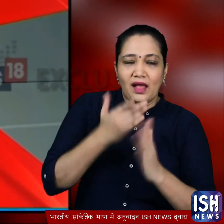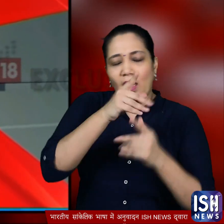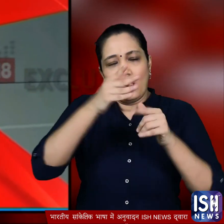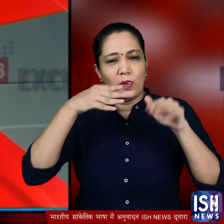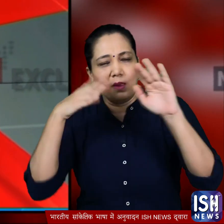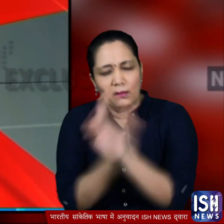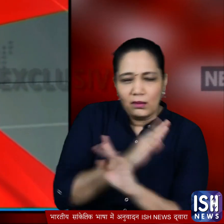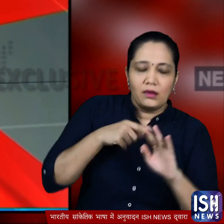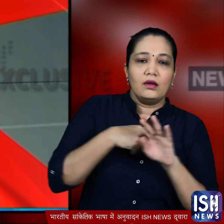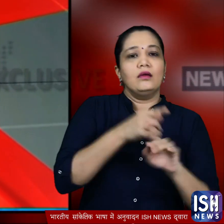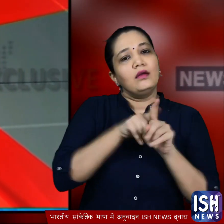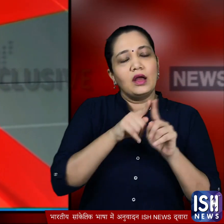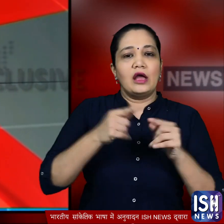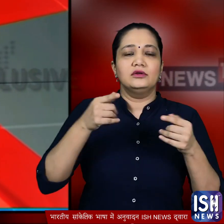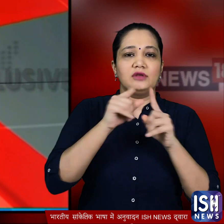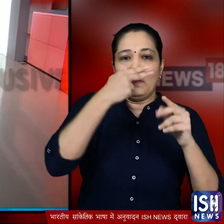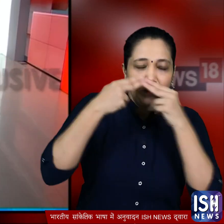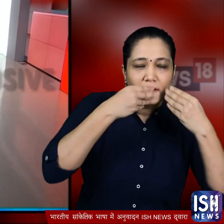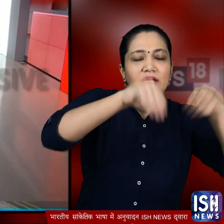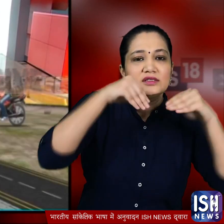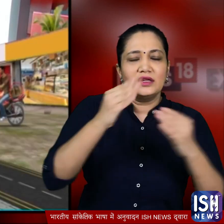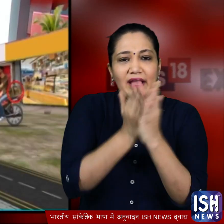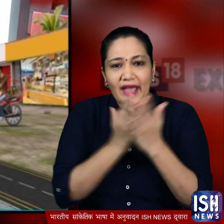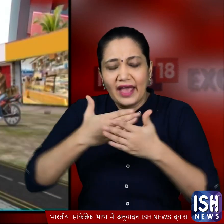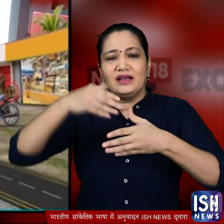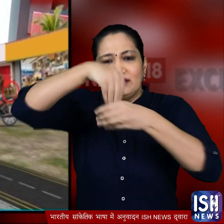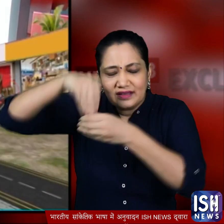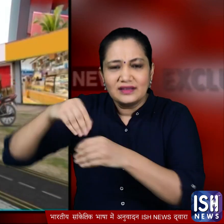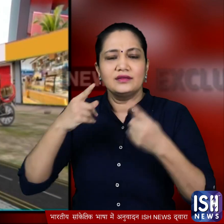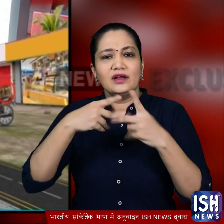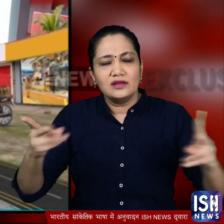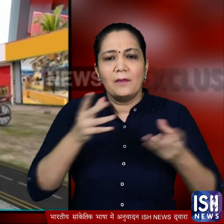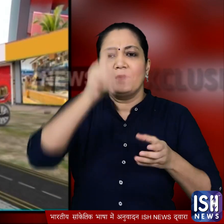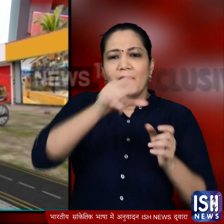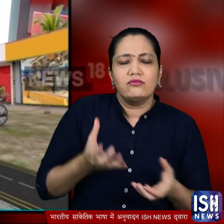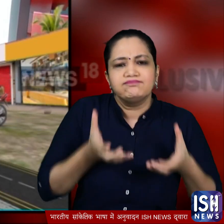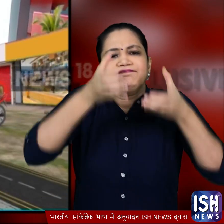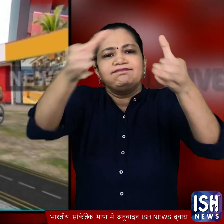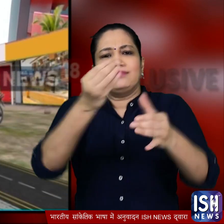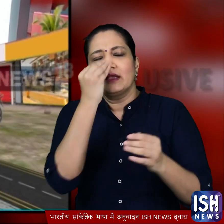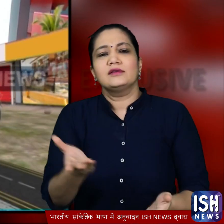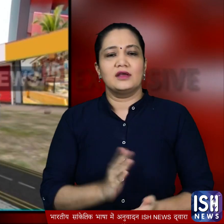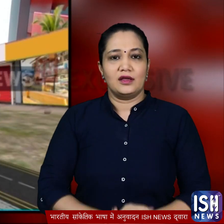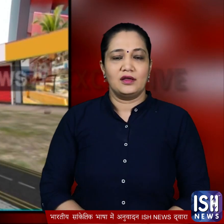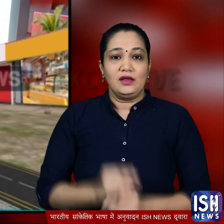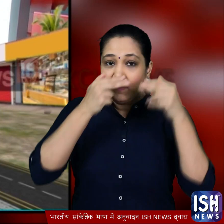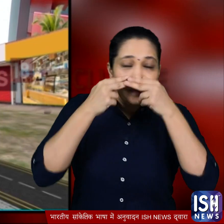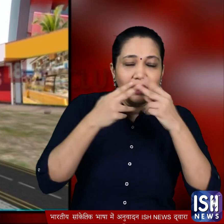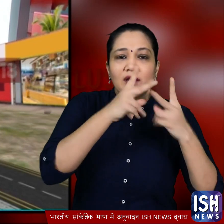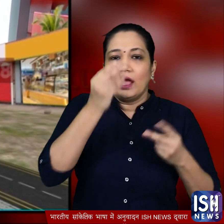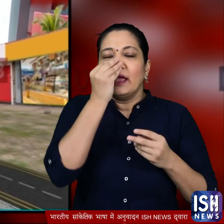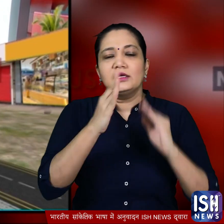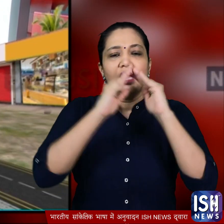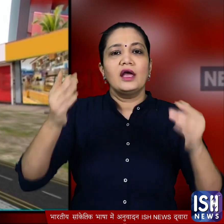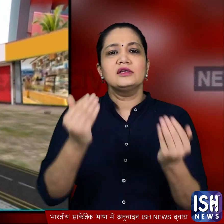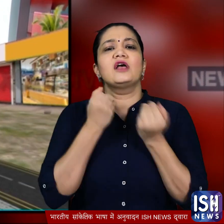पर ड्रग्स का धंधा खुलेआम चला रहे थे, जिसके तहत केक और पेस्ट्री में नशे का सामान मिलाकर ग्राहकों तक पहुंचा दिया जाता था। यानी नशे की खेप लोगों